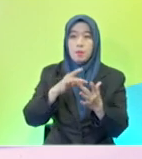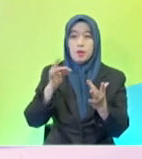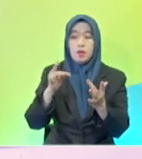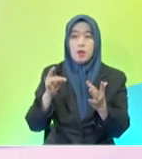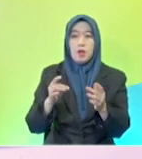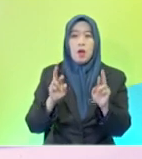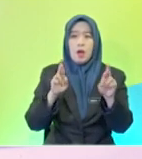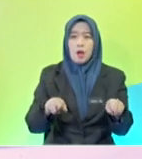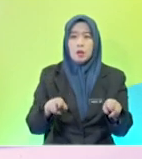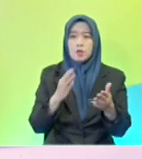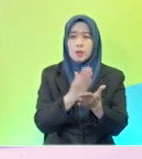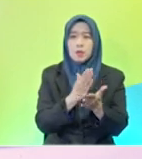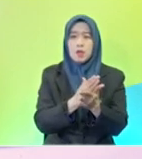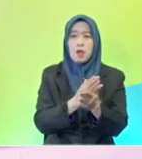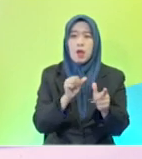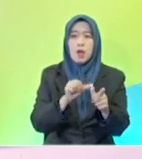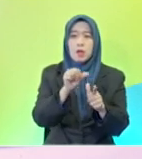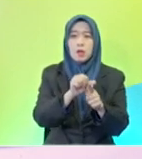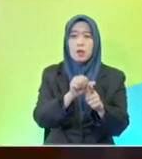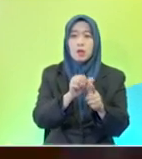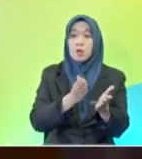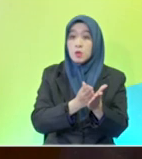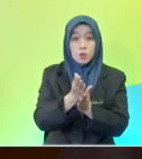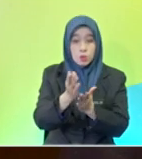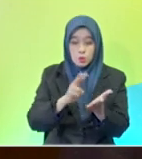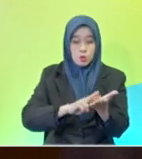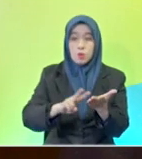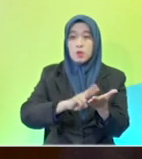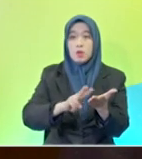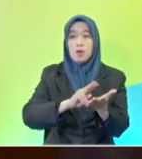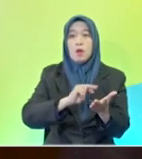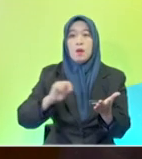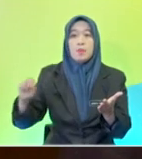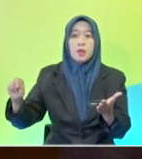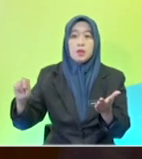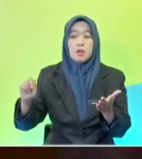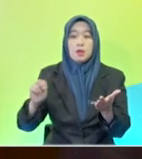meneruskan bacaan. Ustazah nak minta Kakak Syafiqah bacakan. Okey.